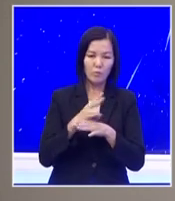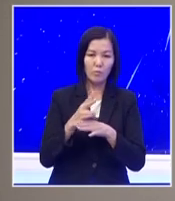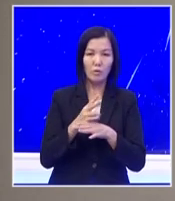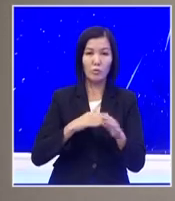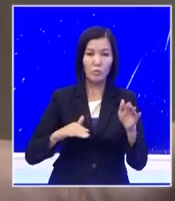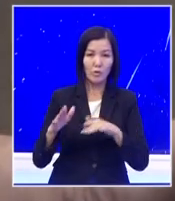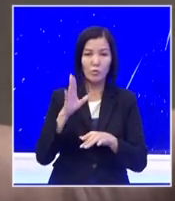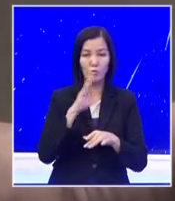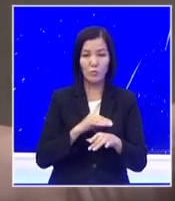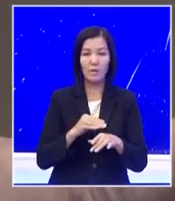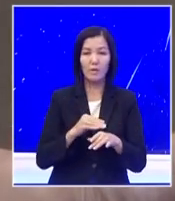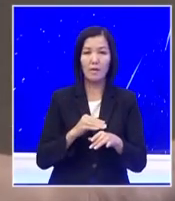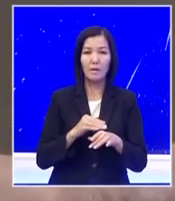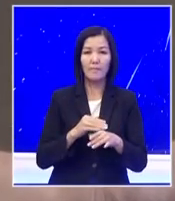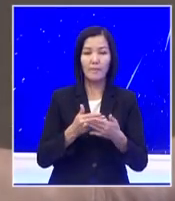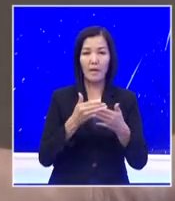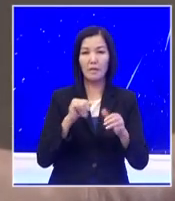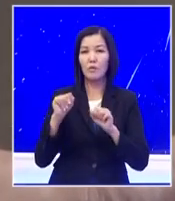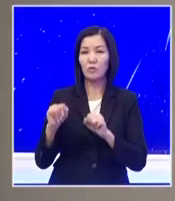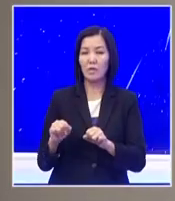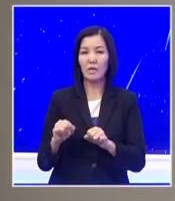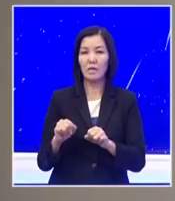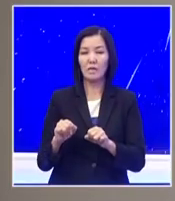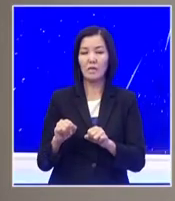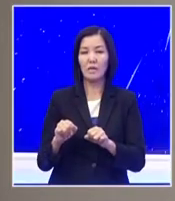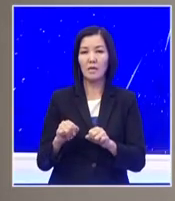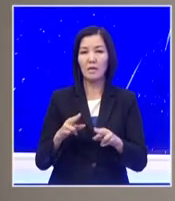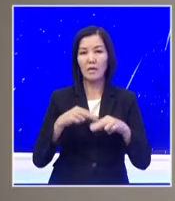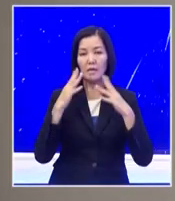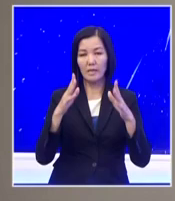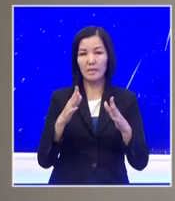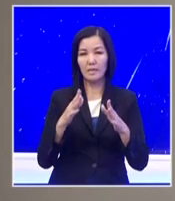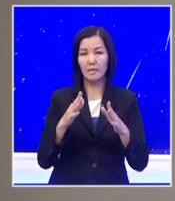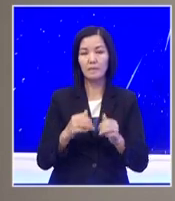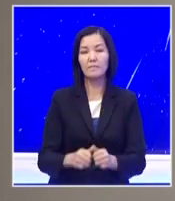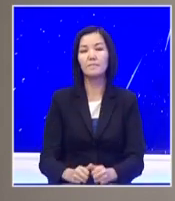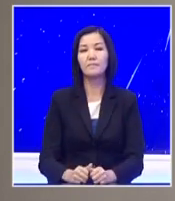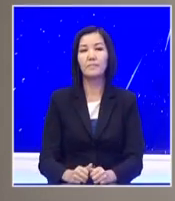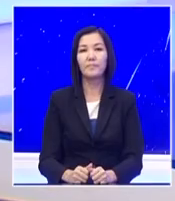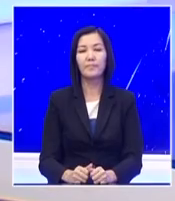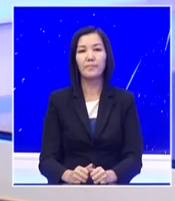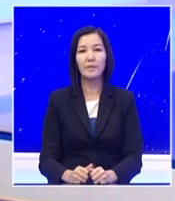тіркеледі. Солармен алдын алу жұмыстарын жүргізіп, жаңағы суға түспеулерін шақырады.